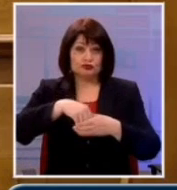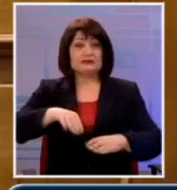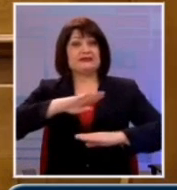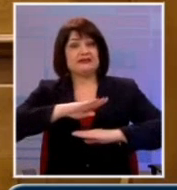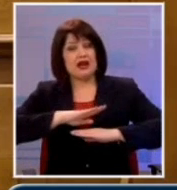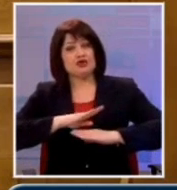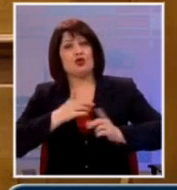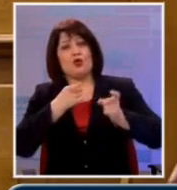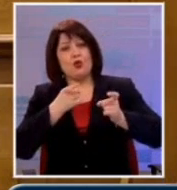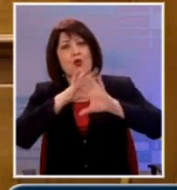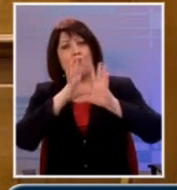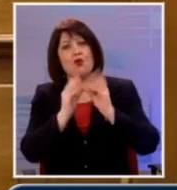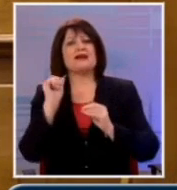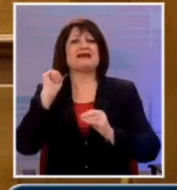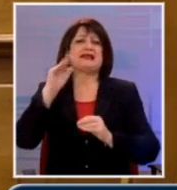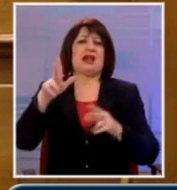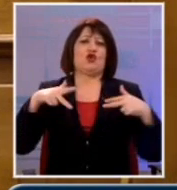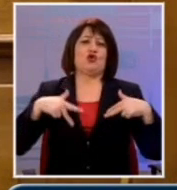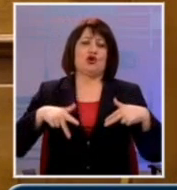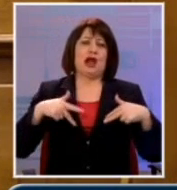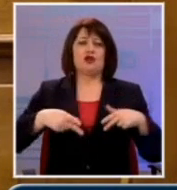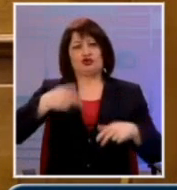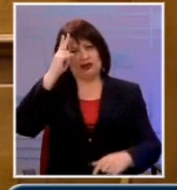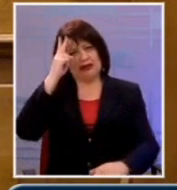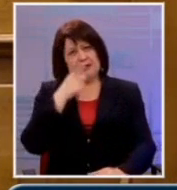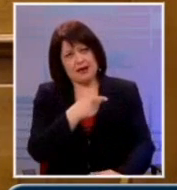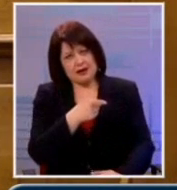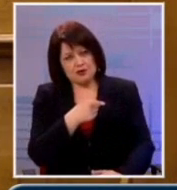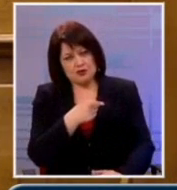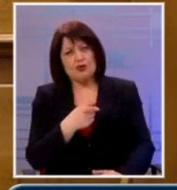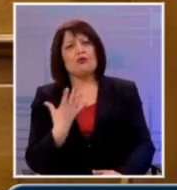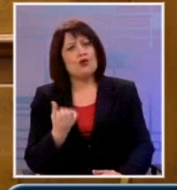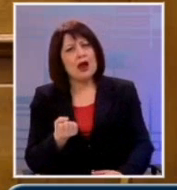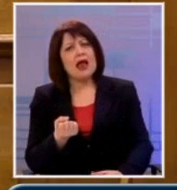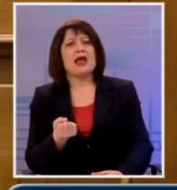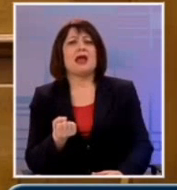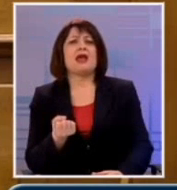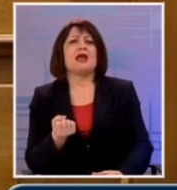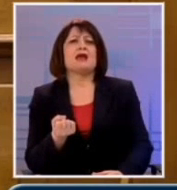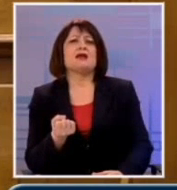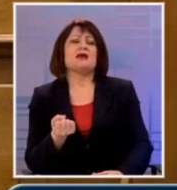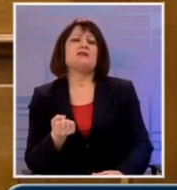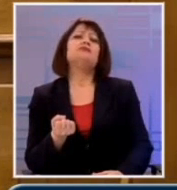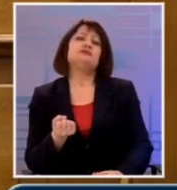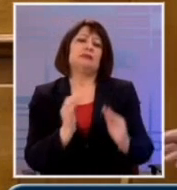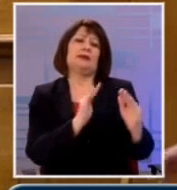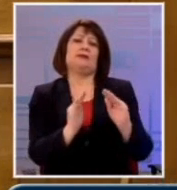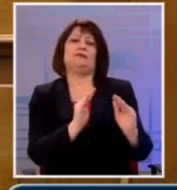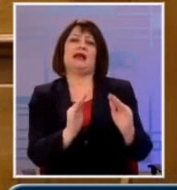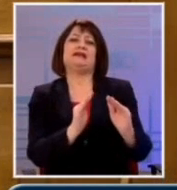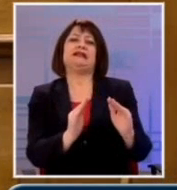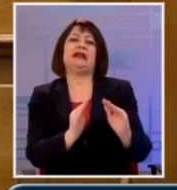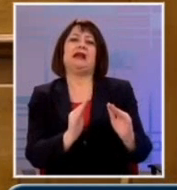δυνάμεις αλλοδαπού κράτους και εν προκειμένου του γερμανικού, το οποίο έχει ετεροδικία, απολαμβάνει του προνομίου, της